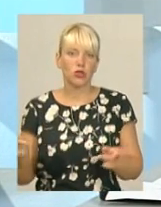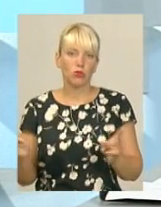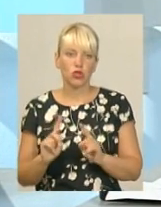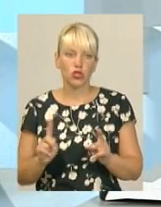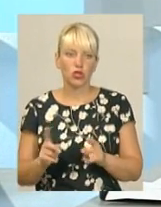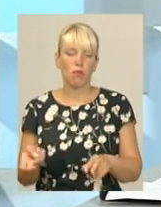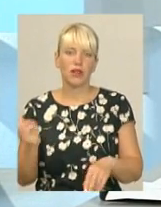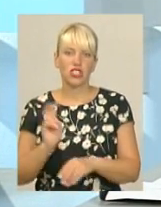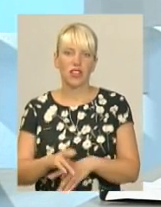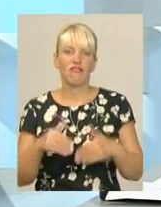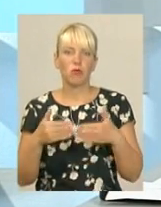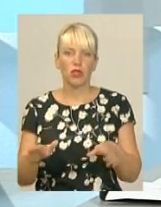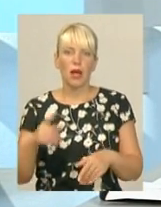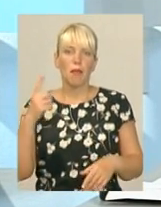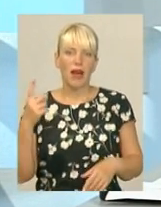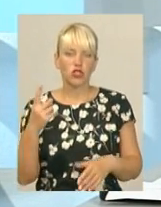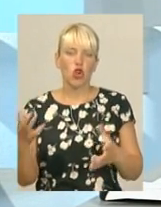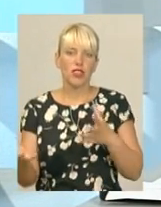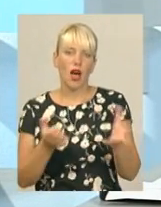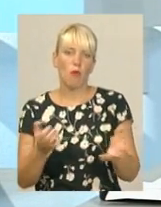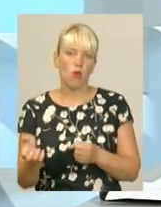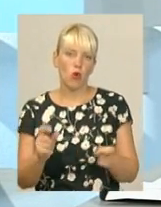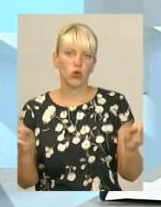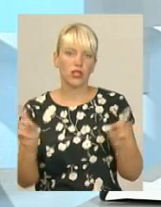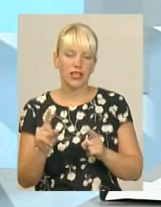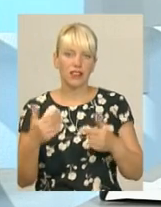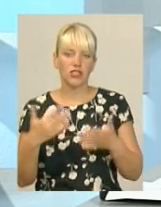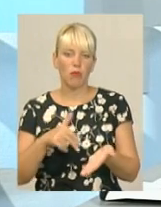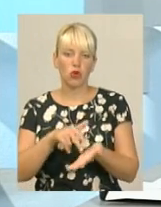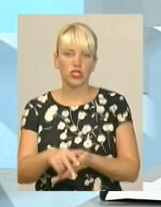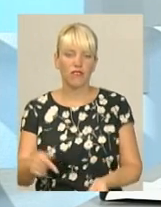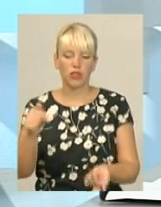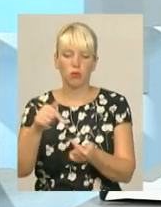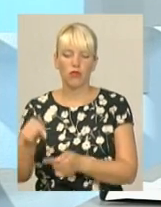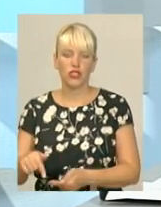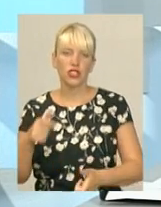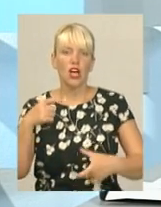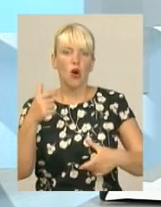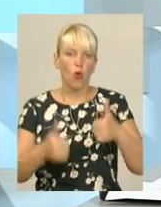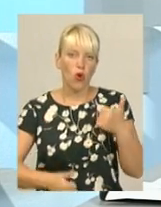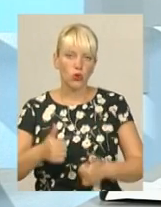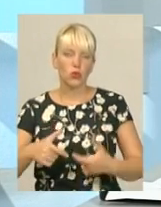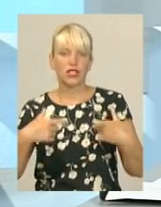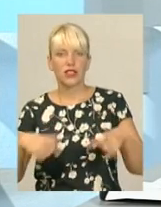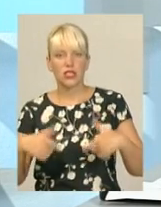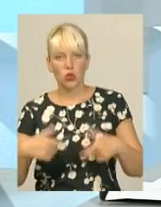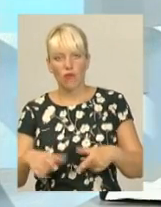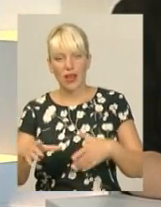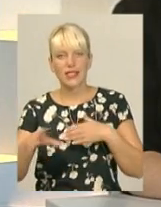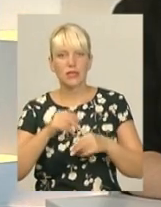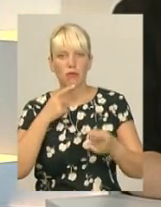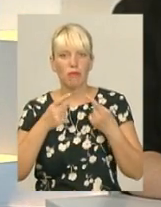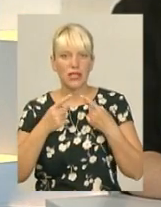вже випускники першого набору, які пройшли вже відповідні конкурси, тестування, співбесіду з